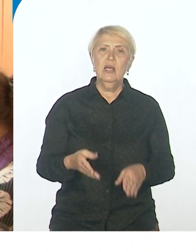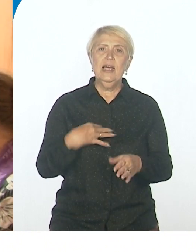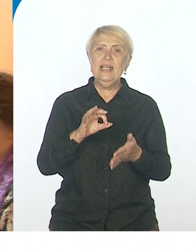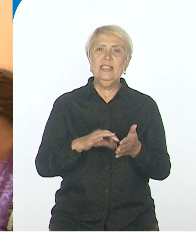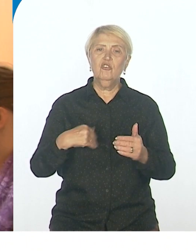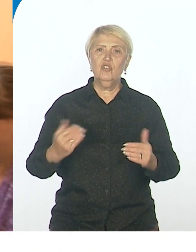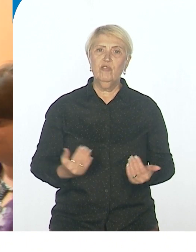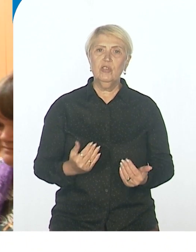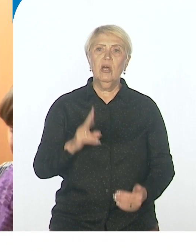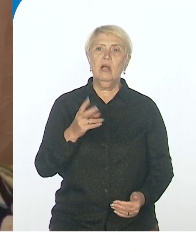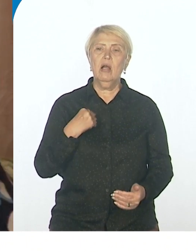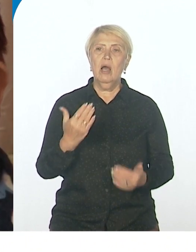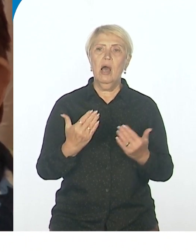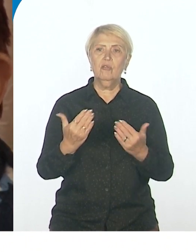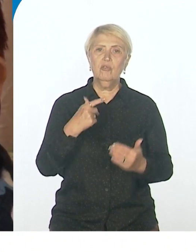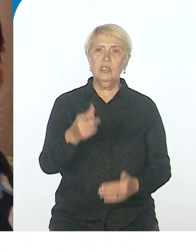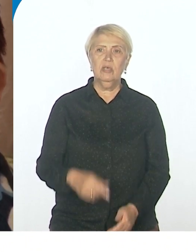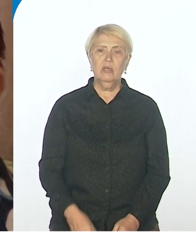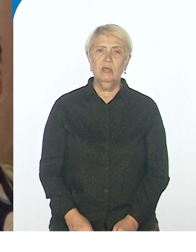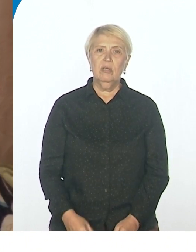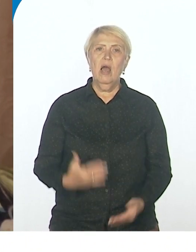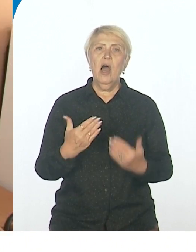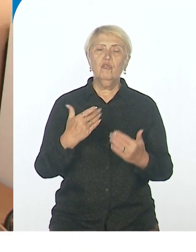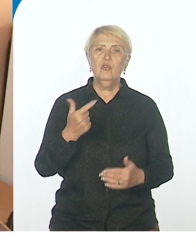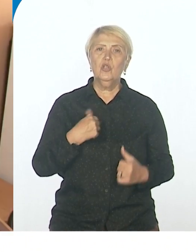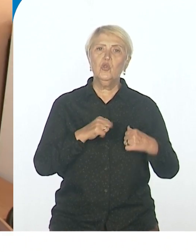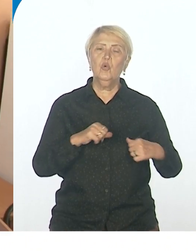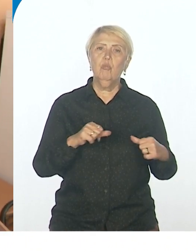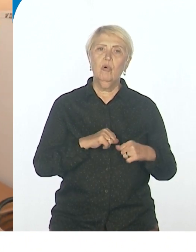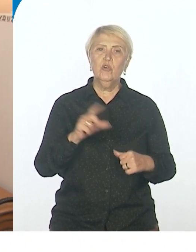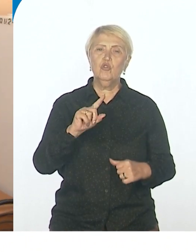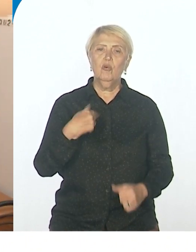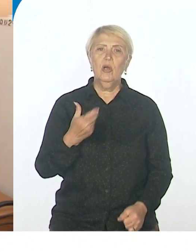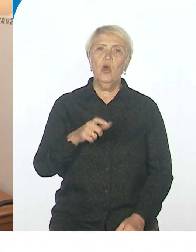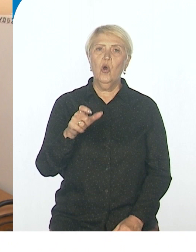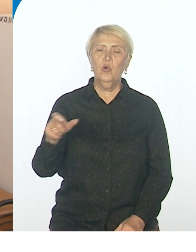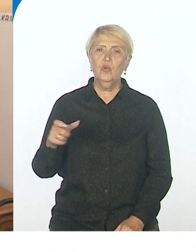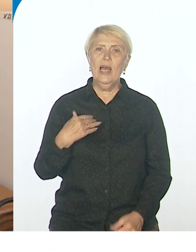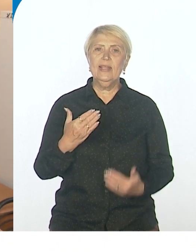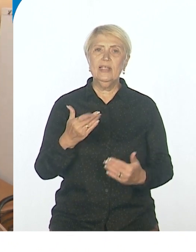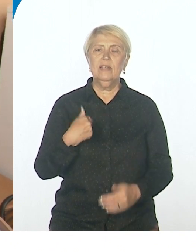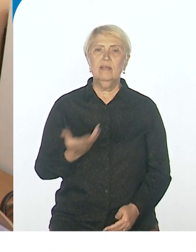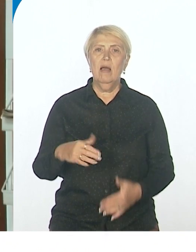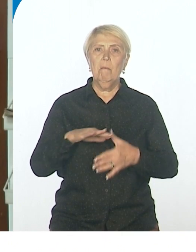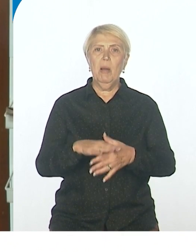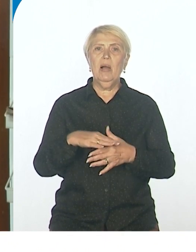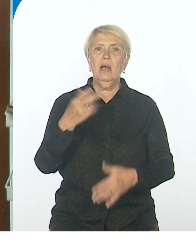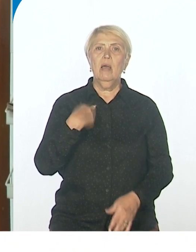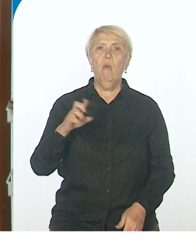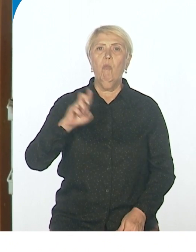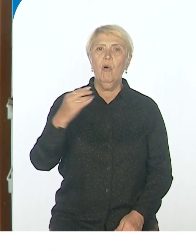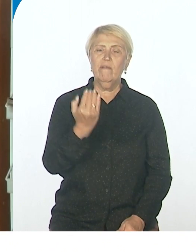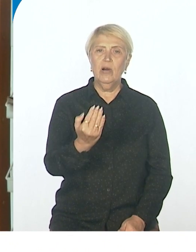К вам относятся, думаю, с любовью, с вниманием, да, что будьте всегда со Христом. Помогай Бог вам.